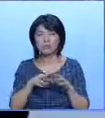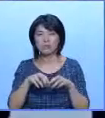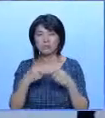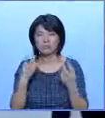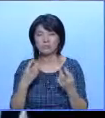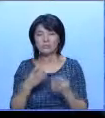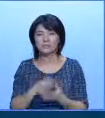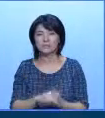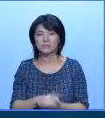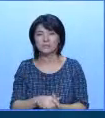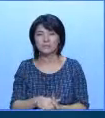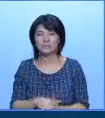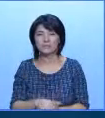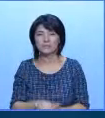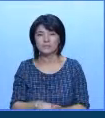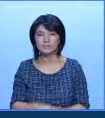ұшаққа қайырылған.